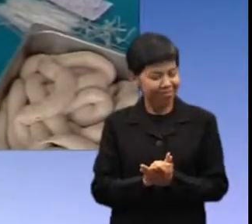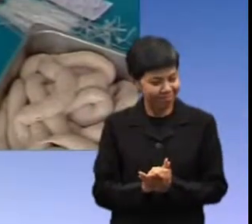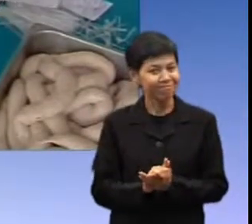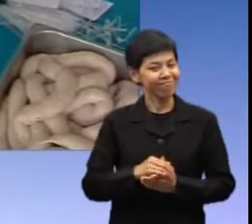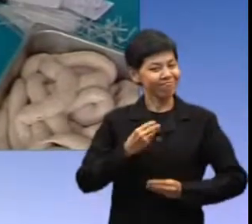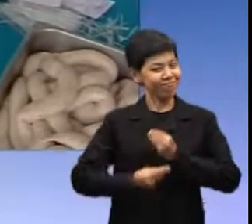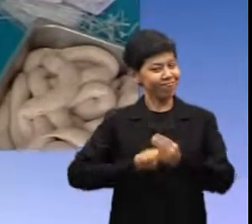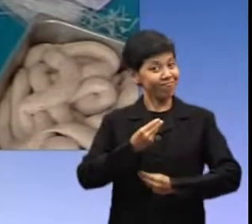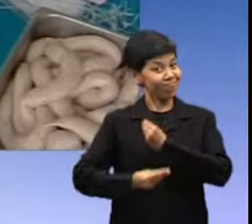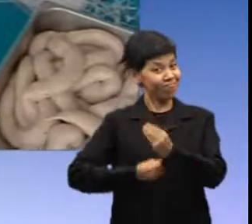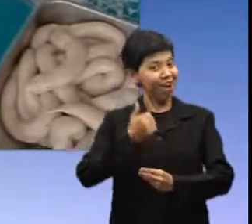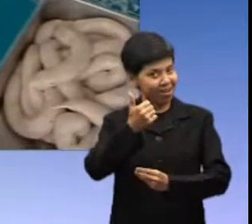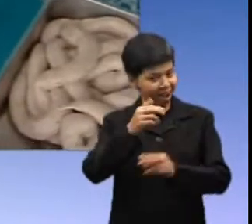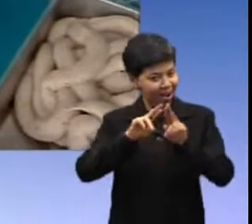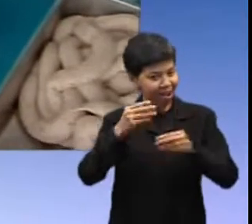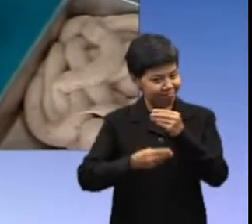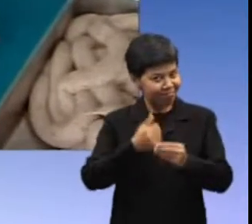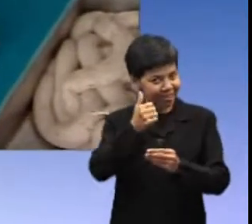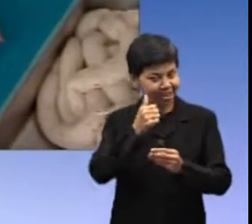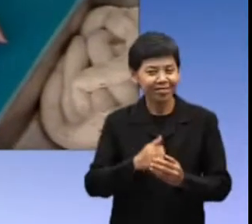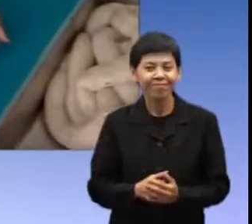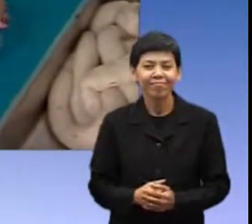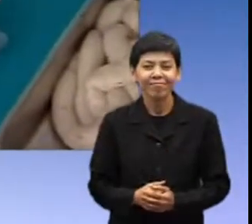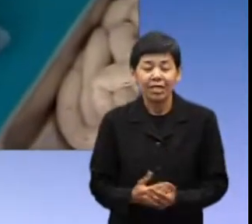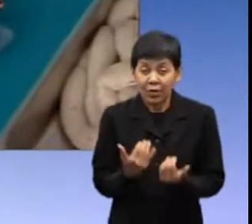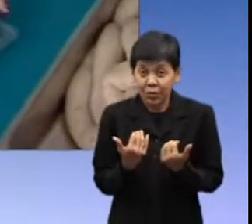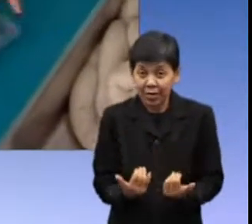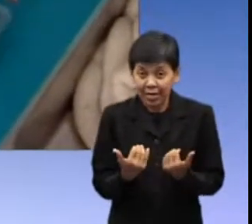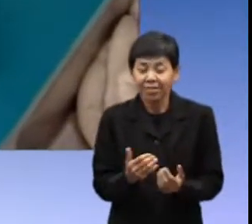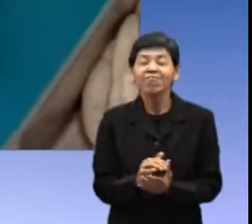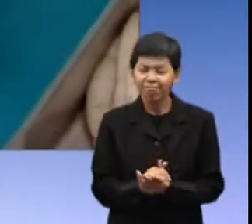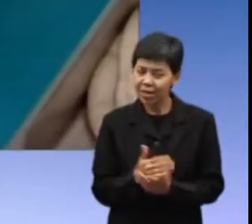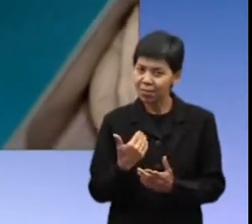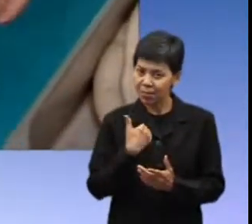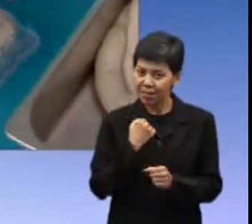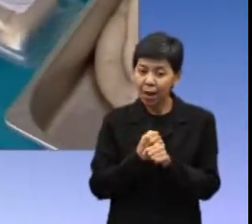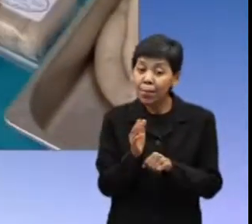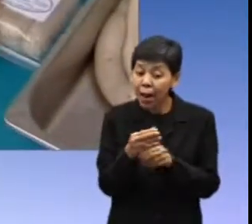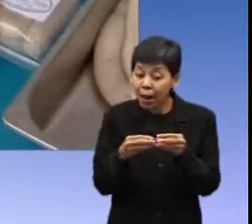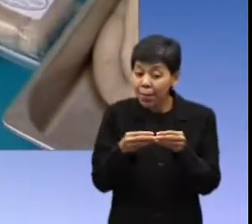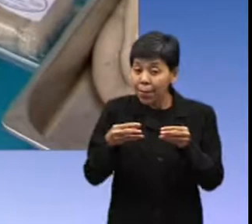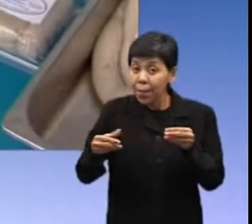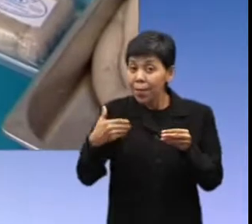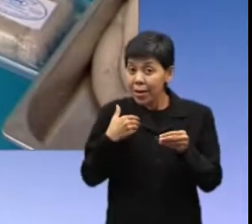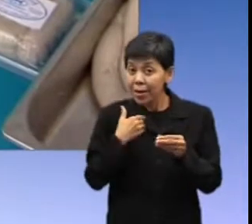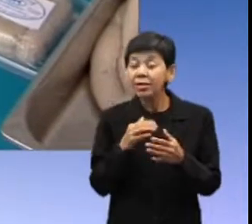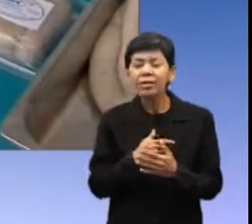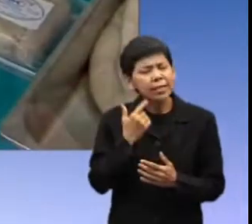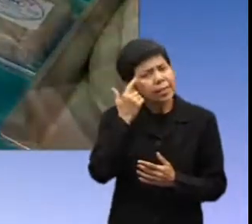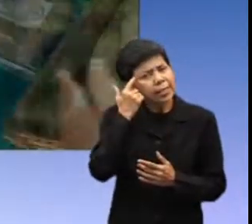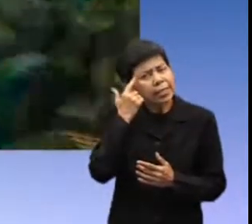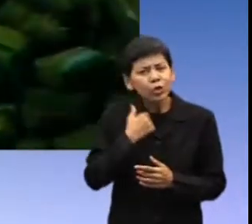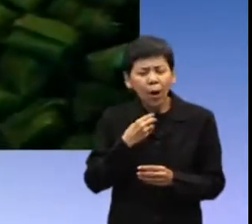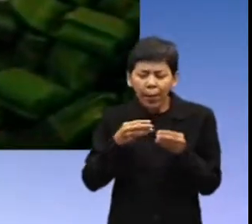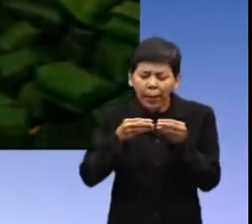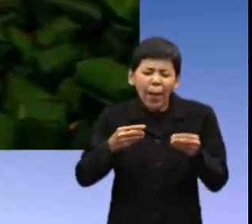อๆอาจกลายเป็นกิจการใหญ่โตต่อไปในอนาคตนะครับและวันนี้นอกจากสูตรไส้กรอกปลาสมุนไพรใคร